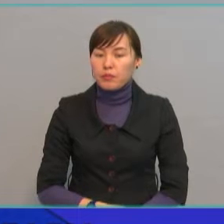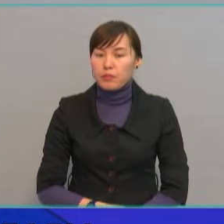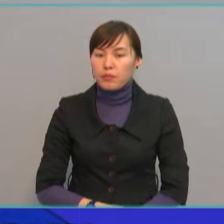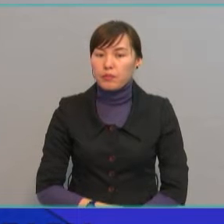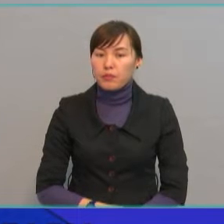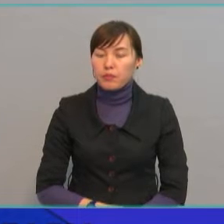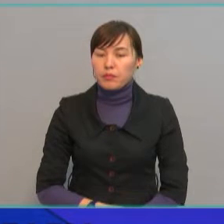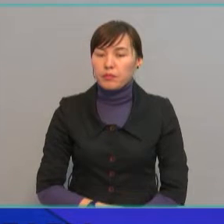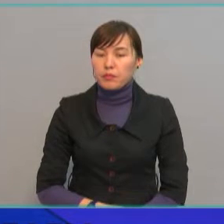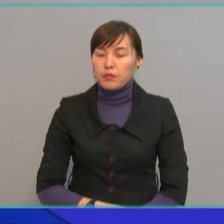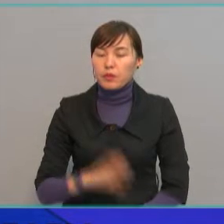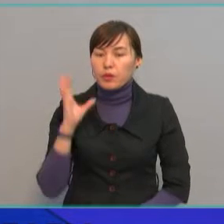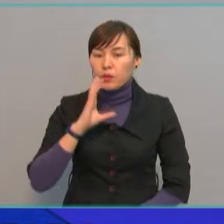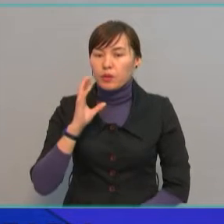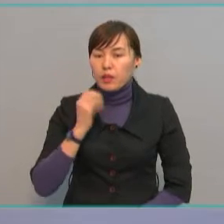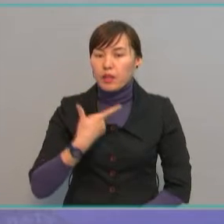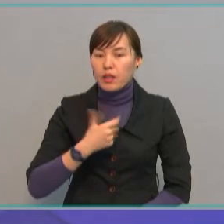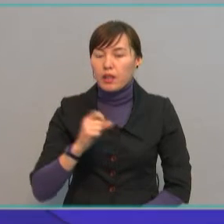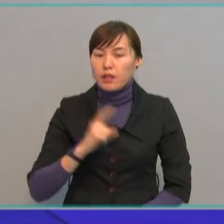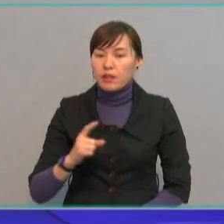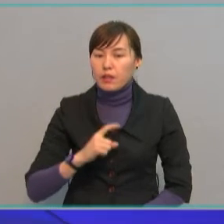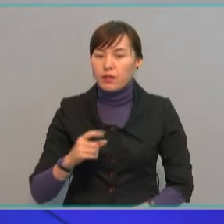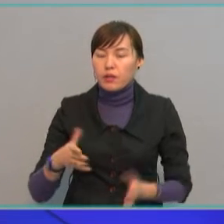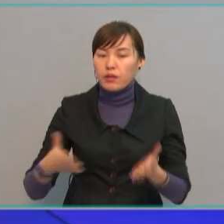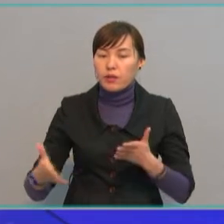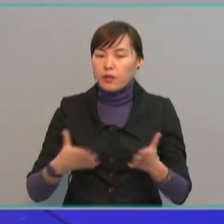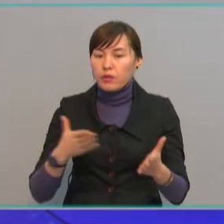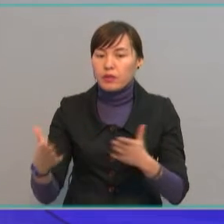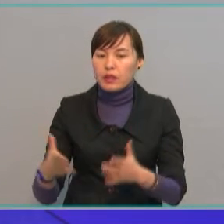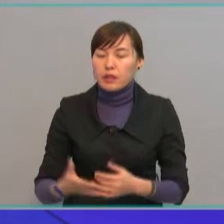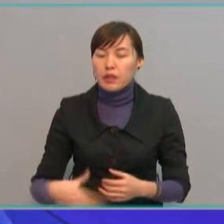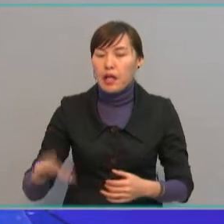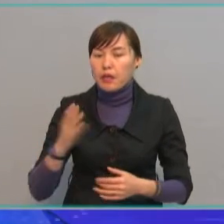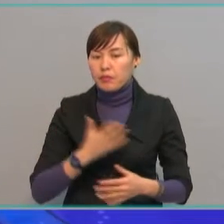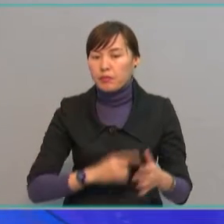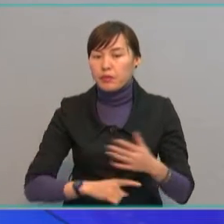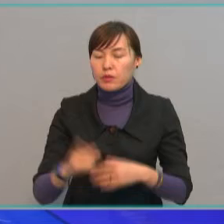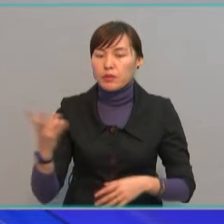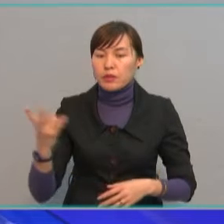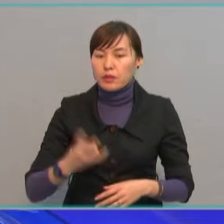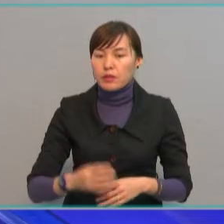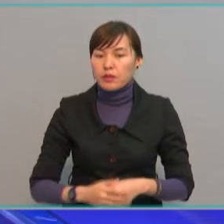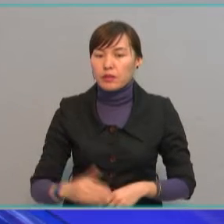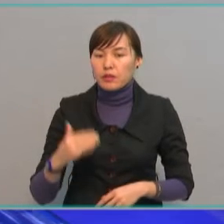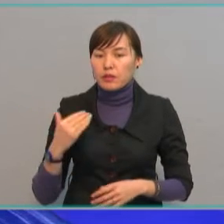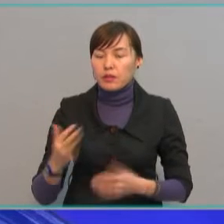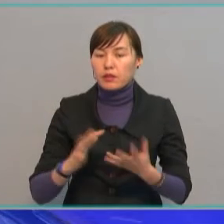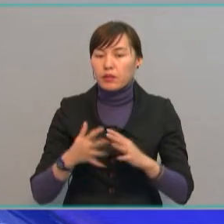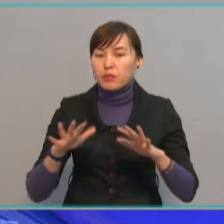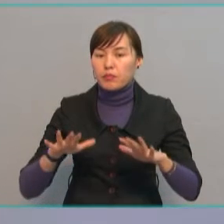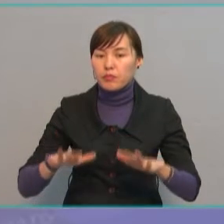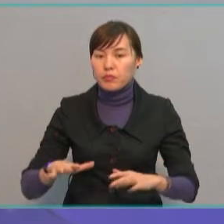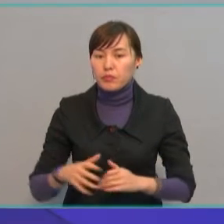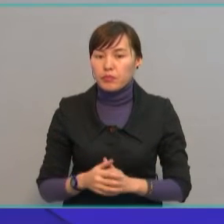нәрселердің бәрін біз бітіру керек. Су, газ, жол, оның бәрін біз кірісеміз. Сіздер жаңағы ауылдық